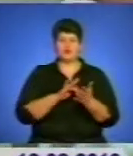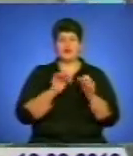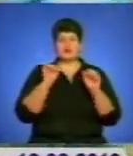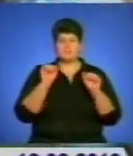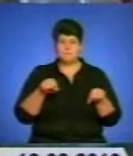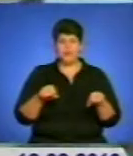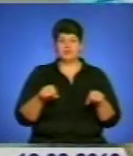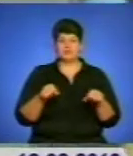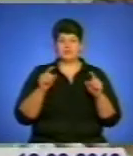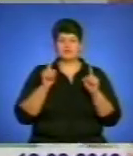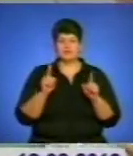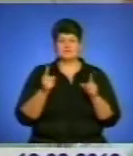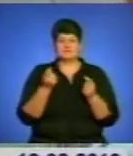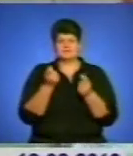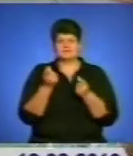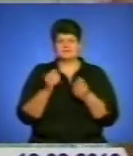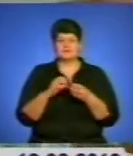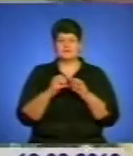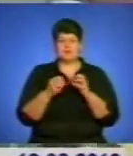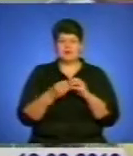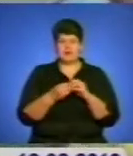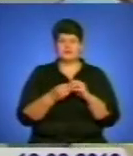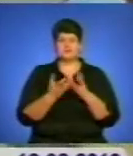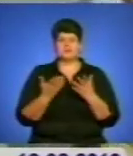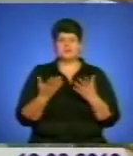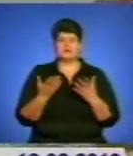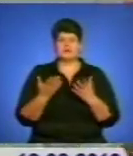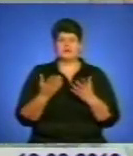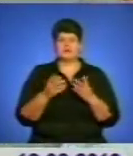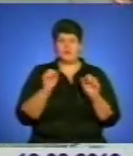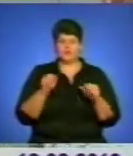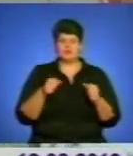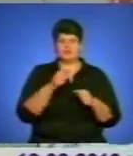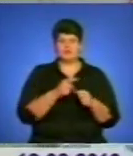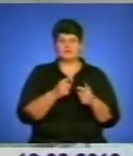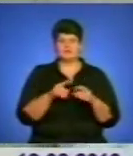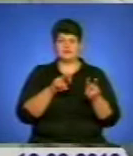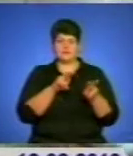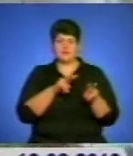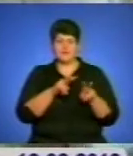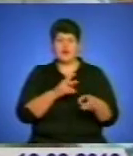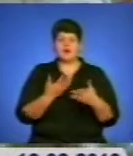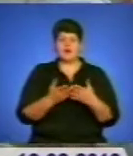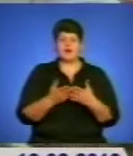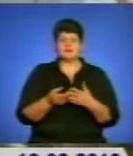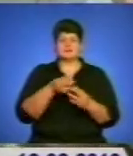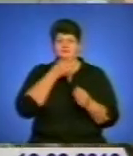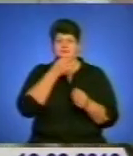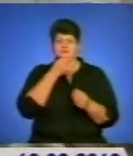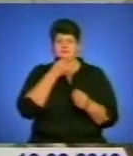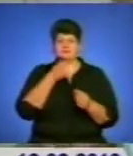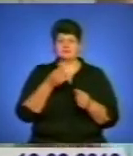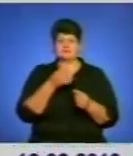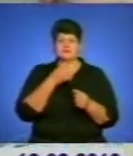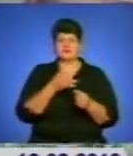с гемолитическими проблемами, как резус-конфликты, гемолитические конфликты. Они там вот таких деток смотрят. А с недоношенными они не